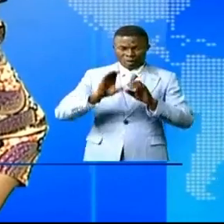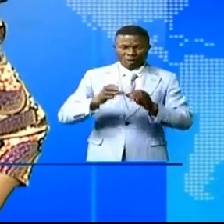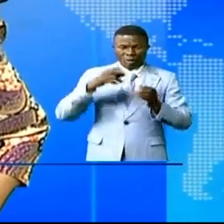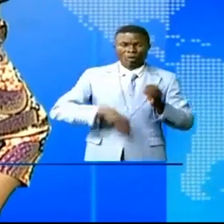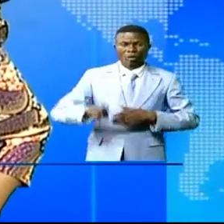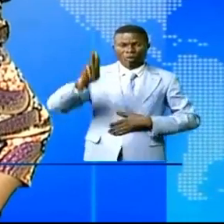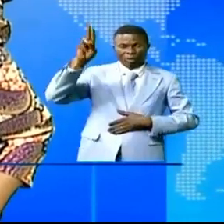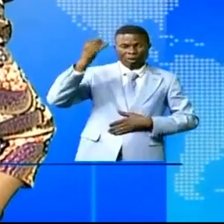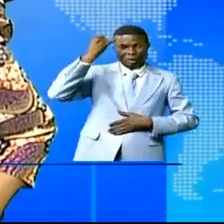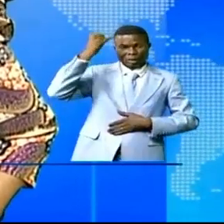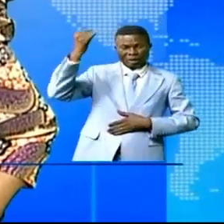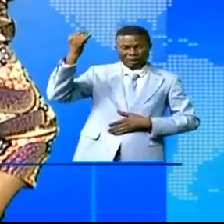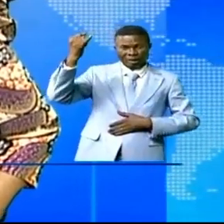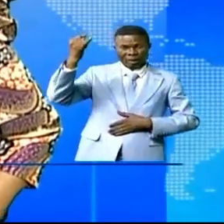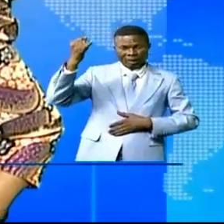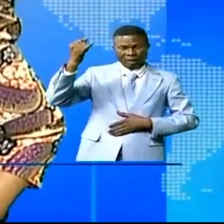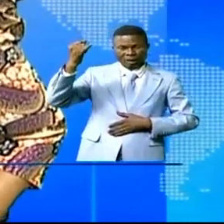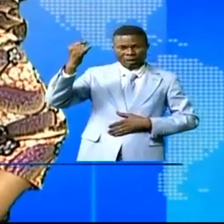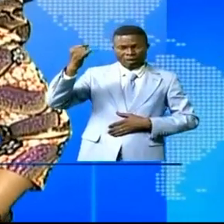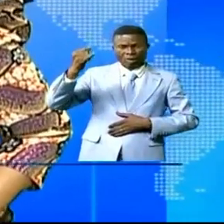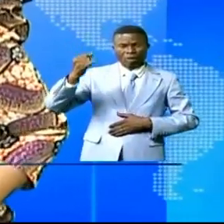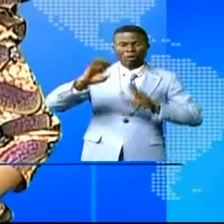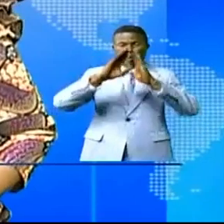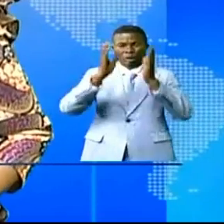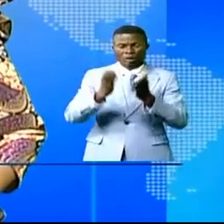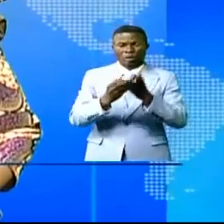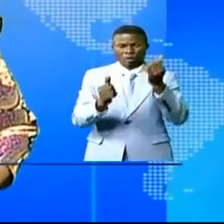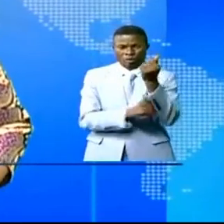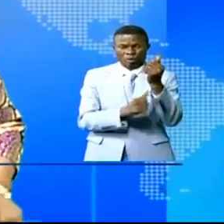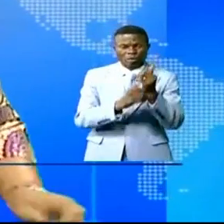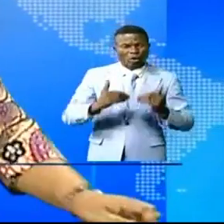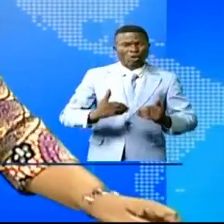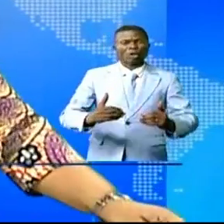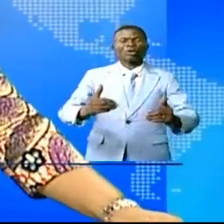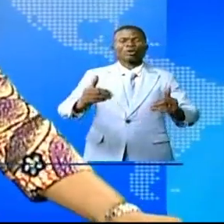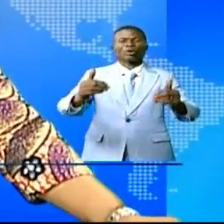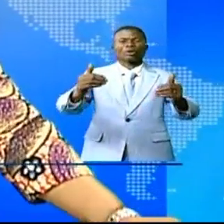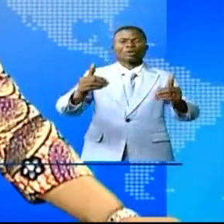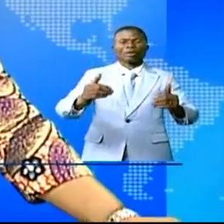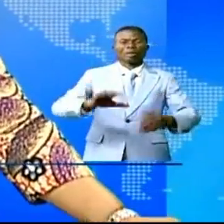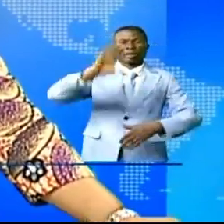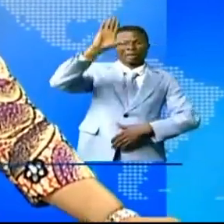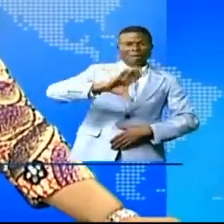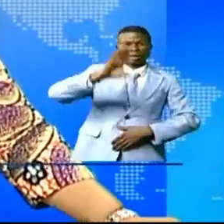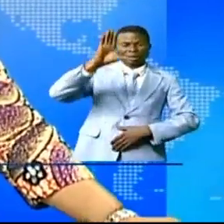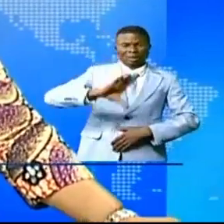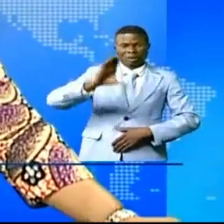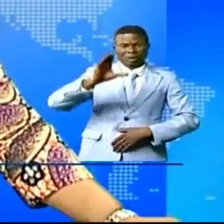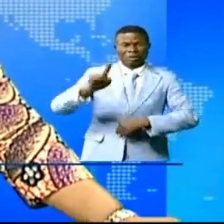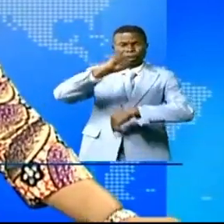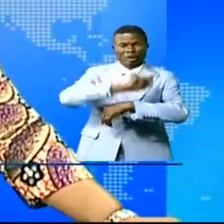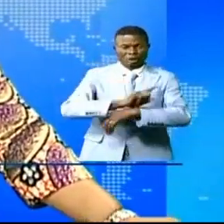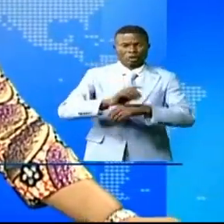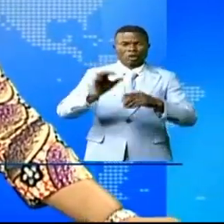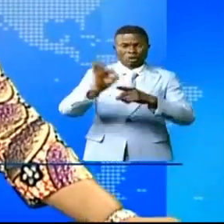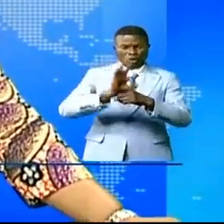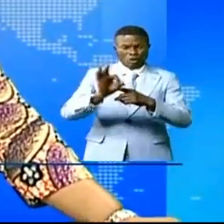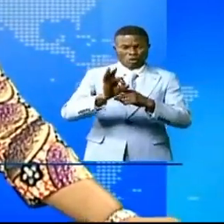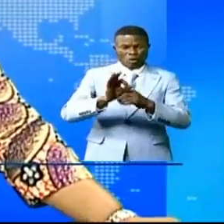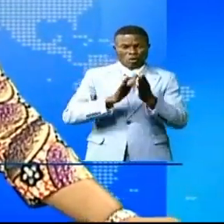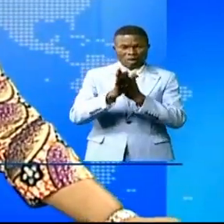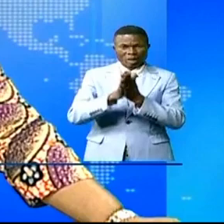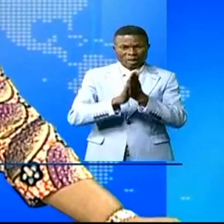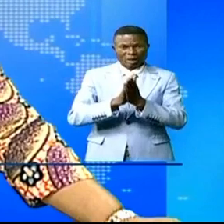l'intention de l'élite scientifique se poursuivre la cinquième journée des échanges étaient axées autour